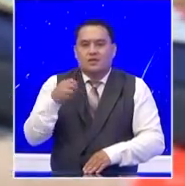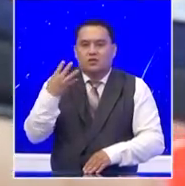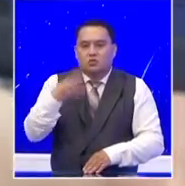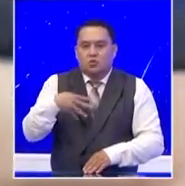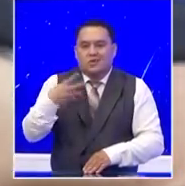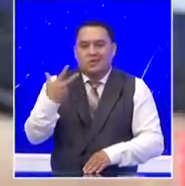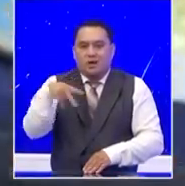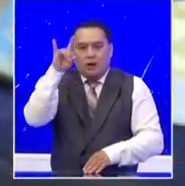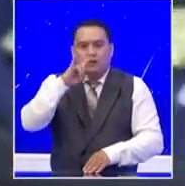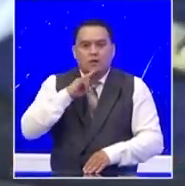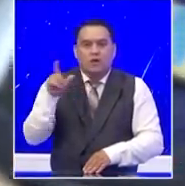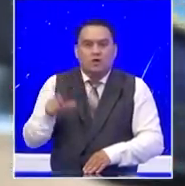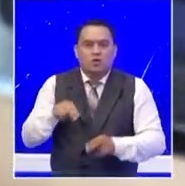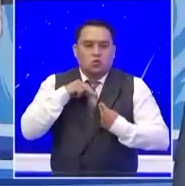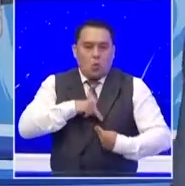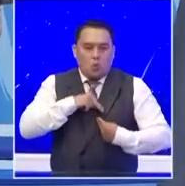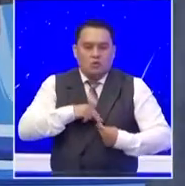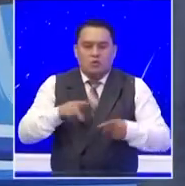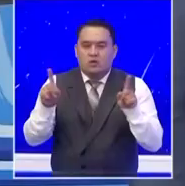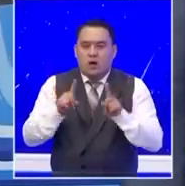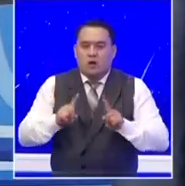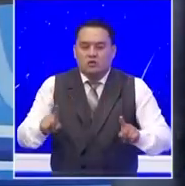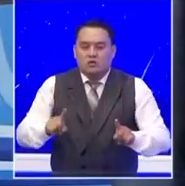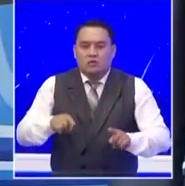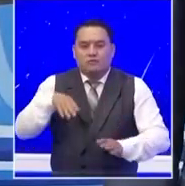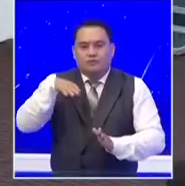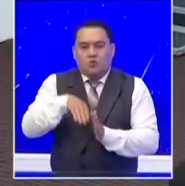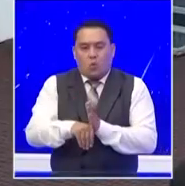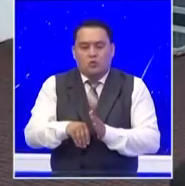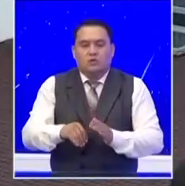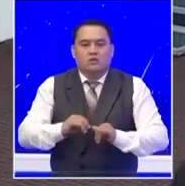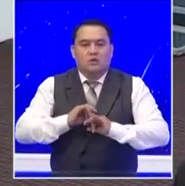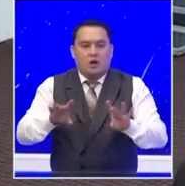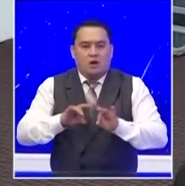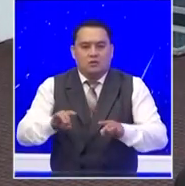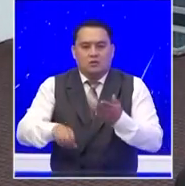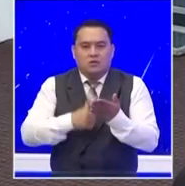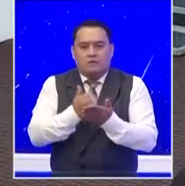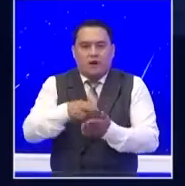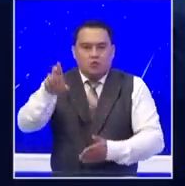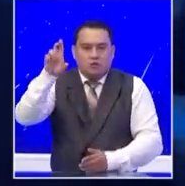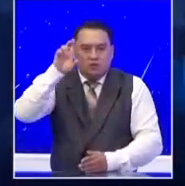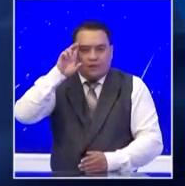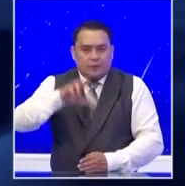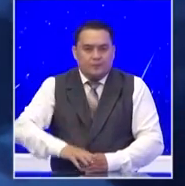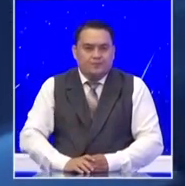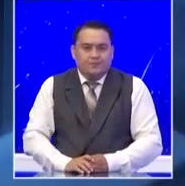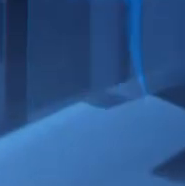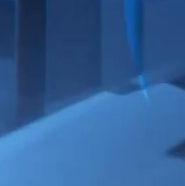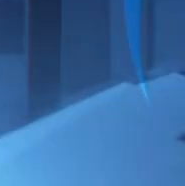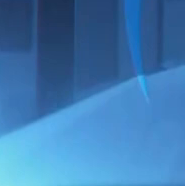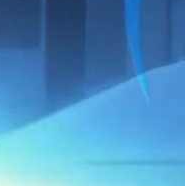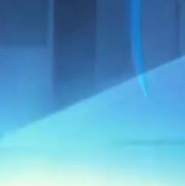343 казахстанца. Труд каждого из них не останется незамеченным, четко подчеркнул глава государства. Азат Джумаханов,